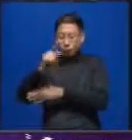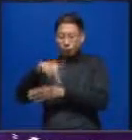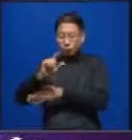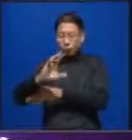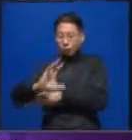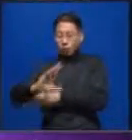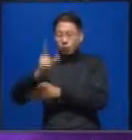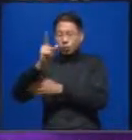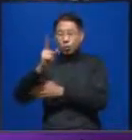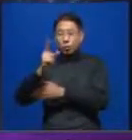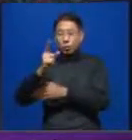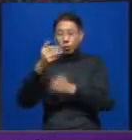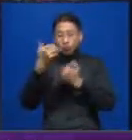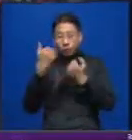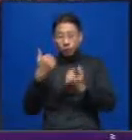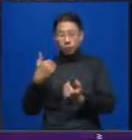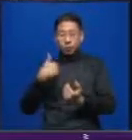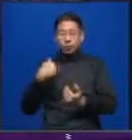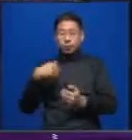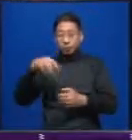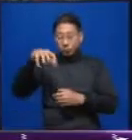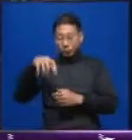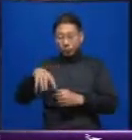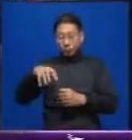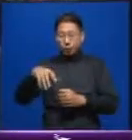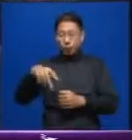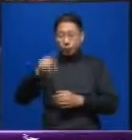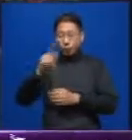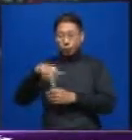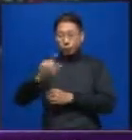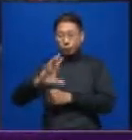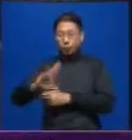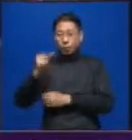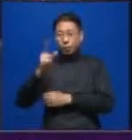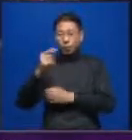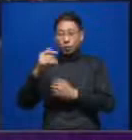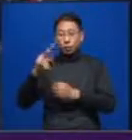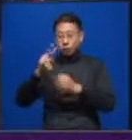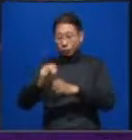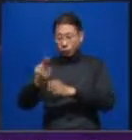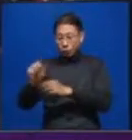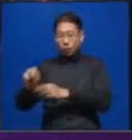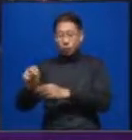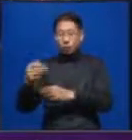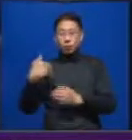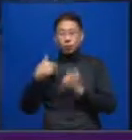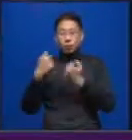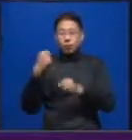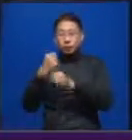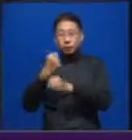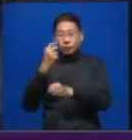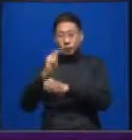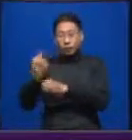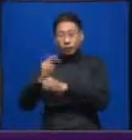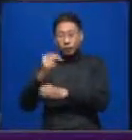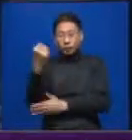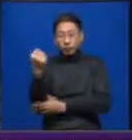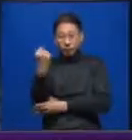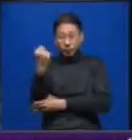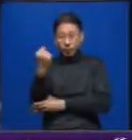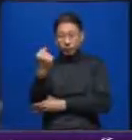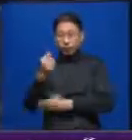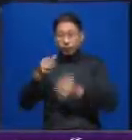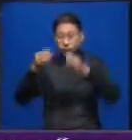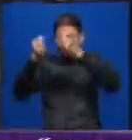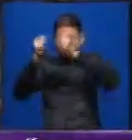ทุจริตแห่งชาติหรือป.ป.ชที่สำนักงานปปชสนามบินน้ำพร้อมขอให้ทำหน้าที่อย่างเข้มแข็งโดยเฉพาะการตัดสินโครง